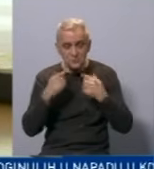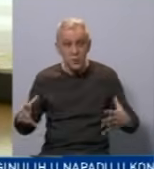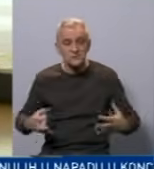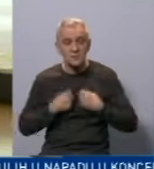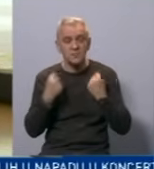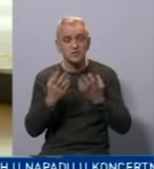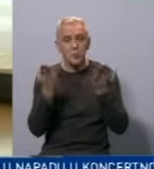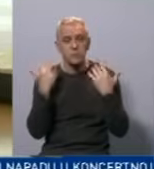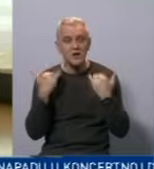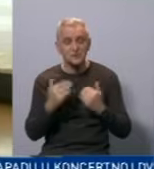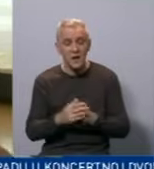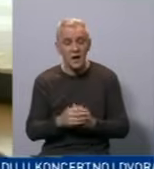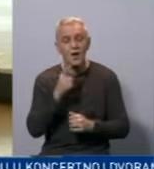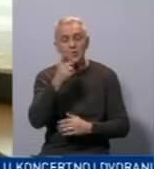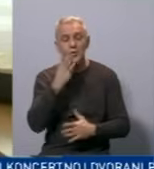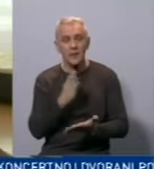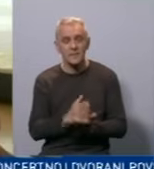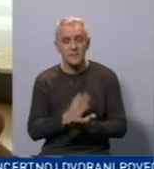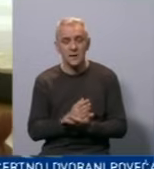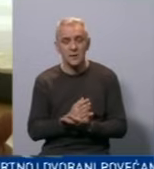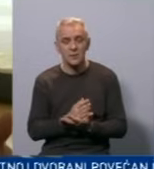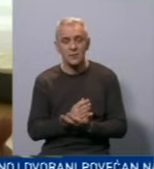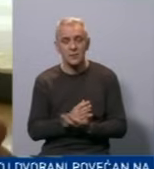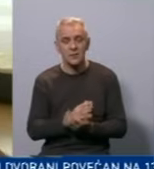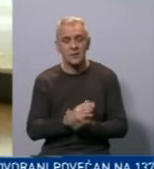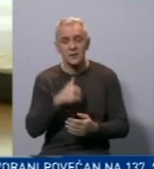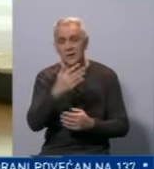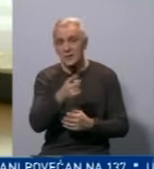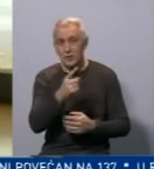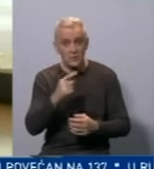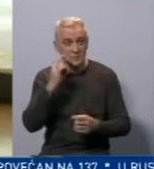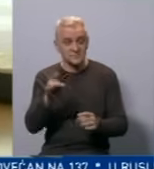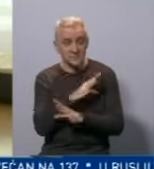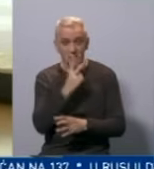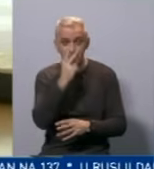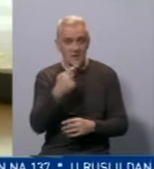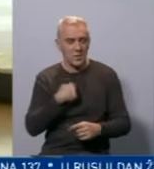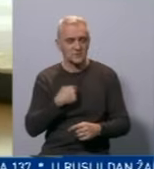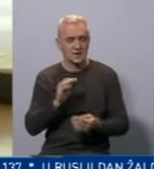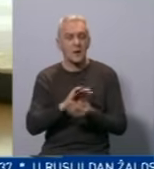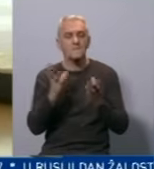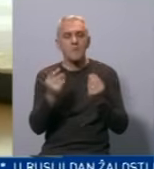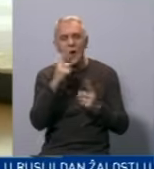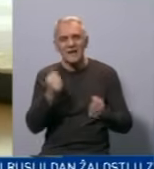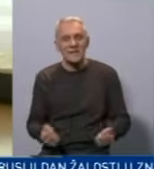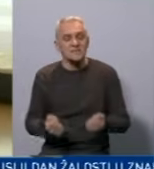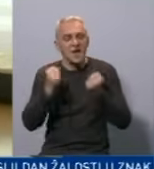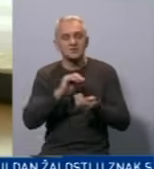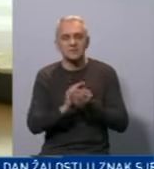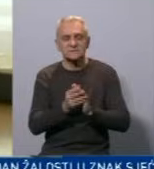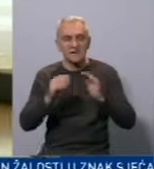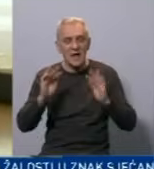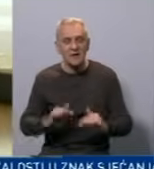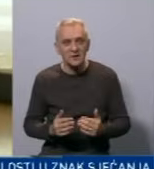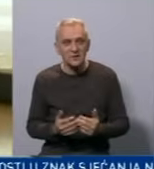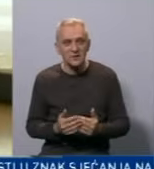bašte. I to se desilo baš čas njegove smrti, evo vidite, oko nas pada mokar i težak snijeg,